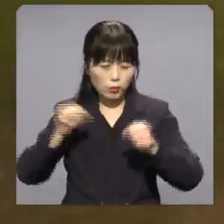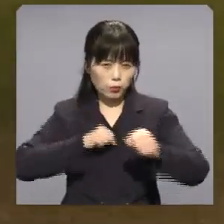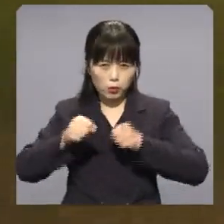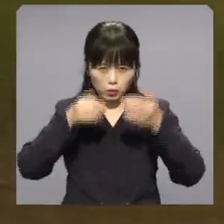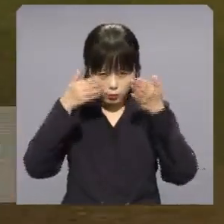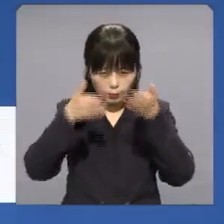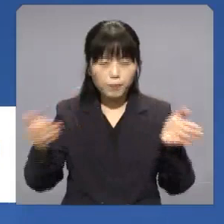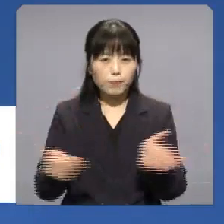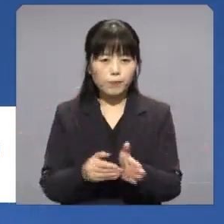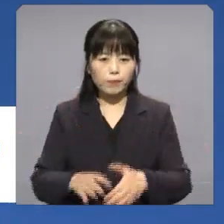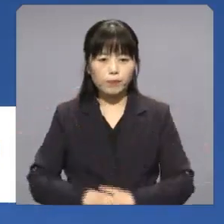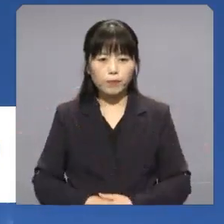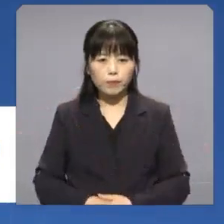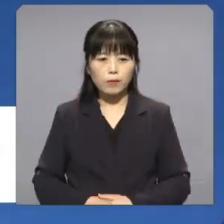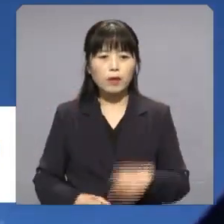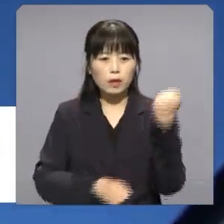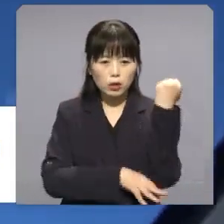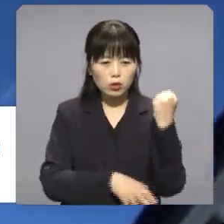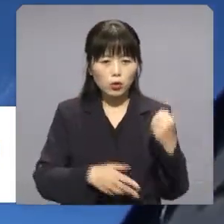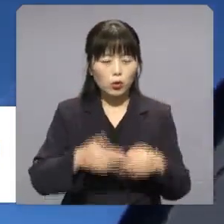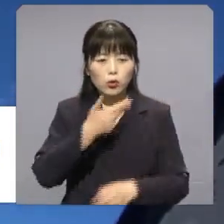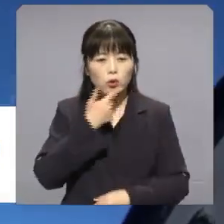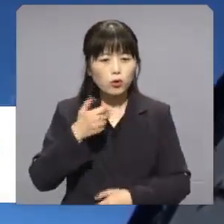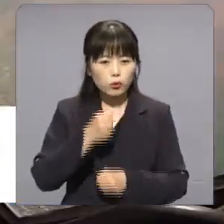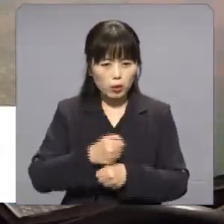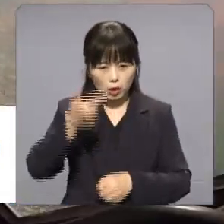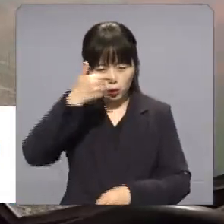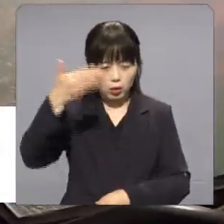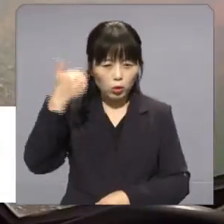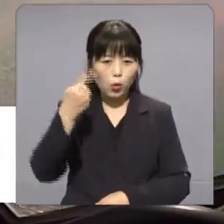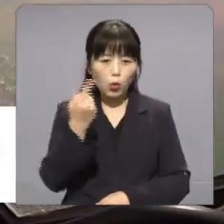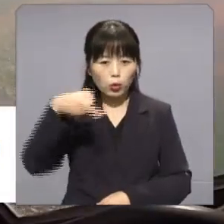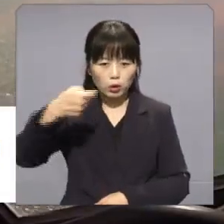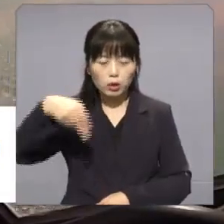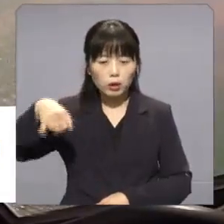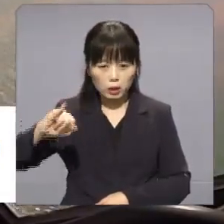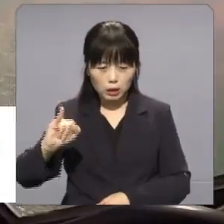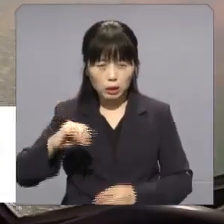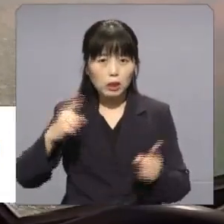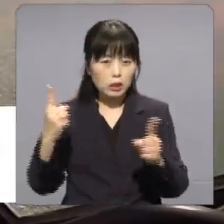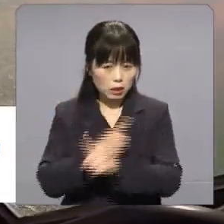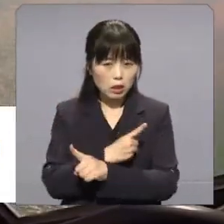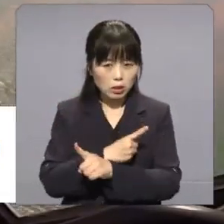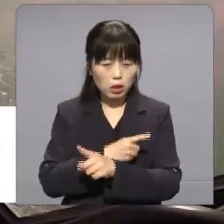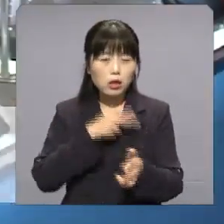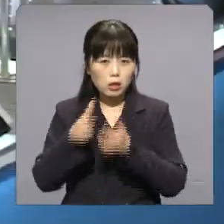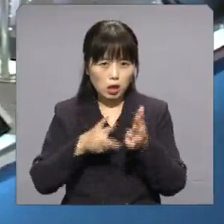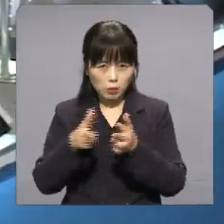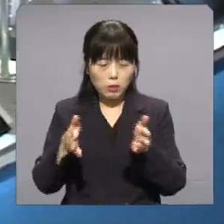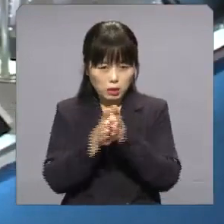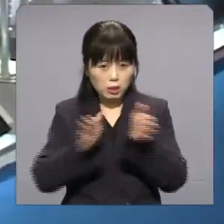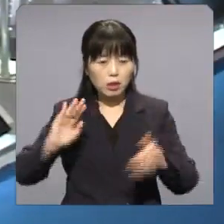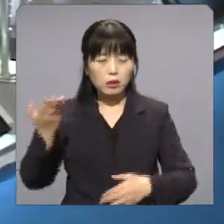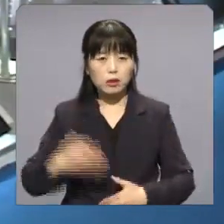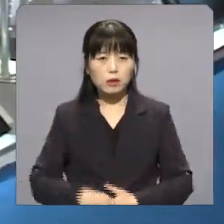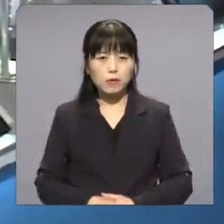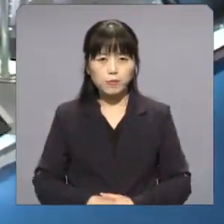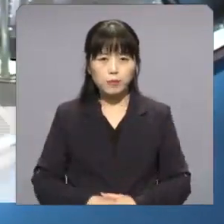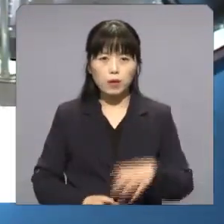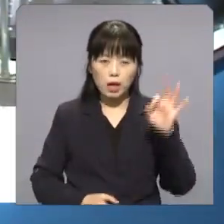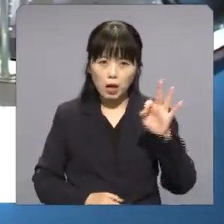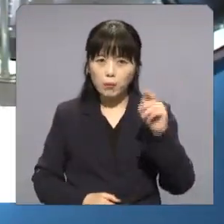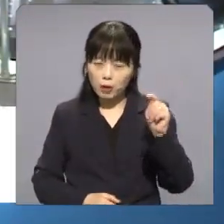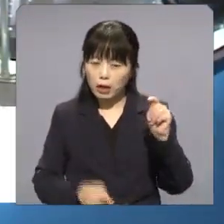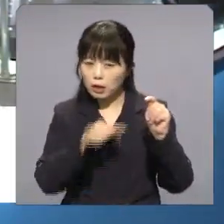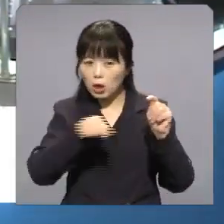포착됐습니다. 기존 영국산 구형, 호크기를 대체하는 사업이 가시화된 겁니다.